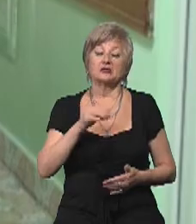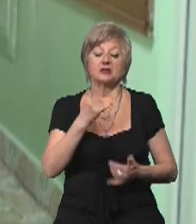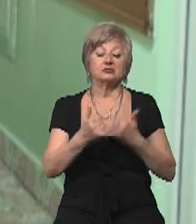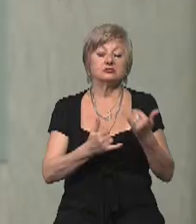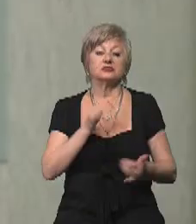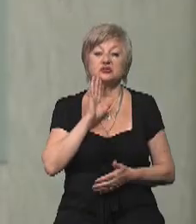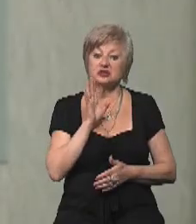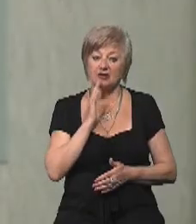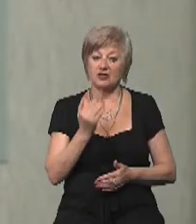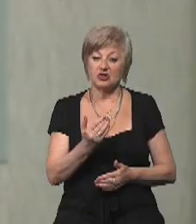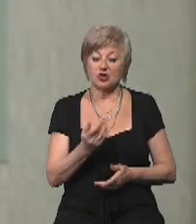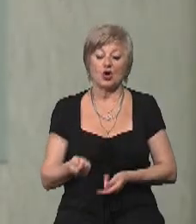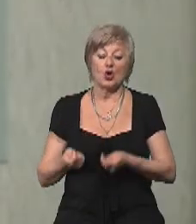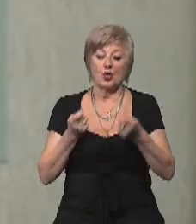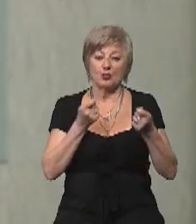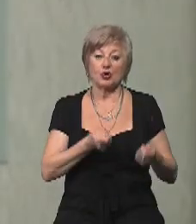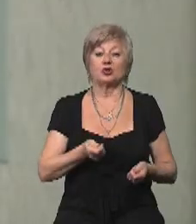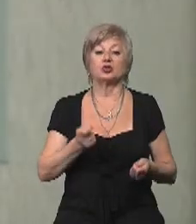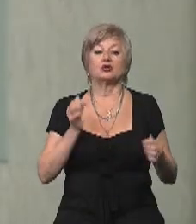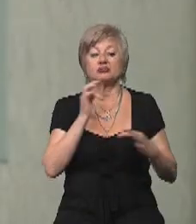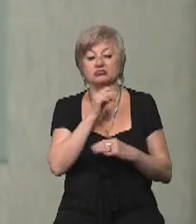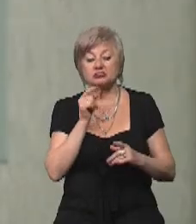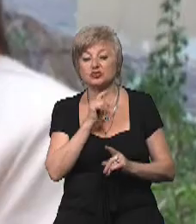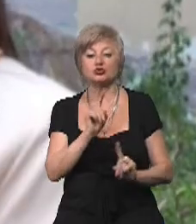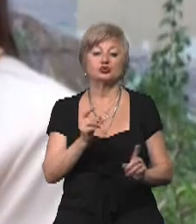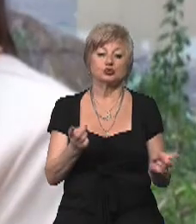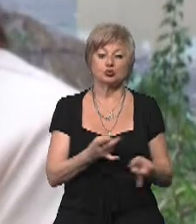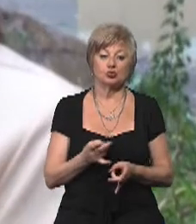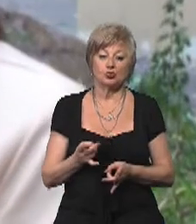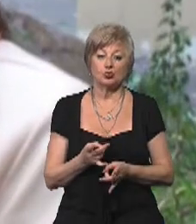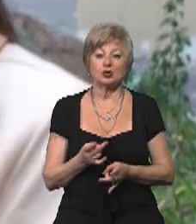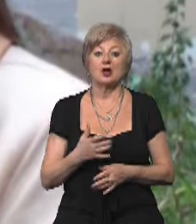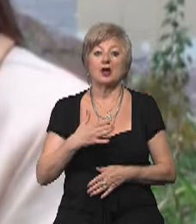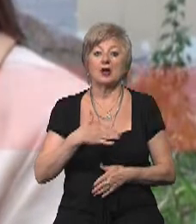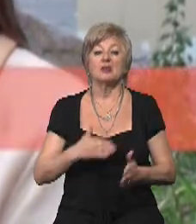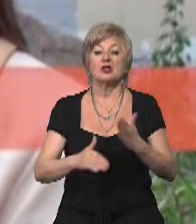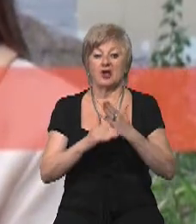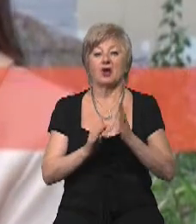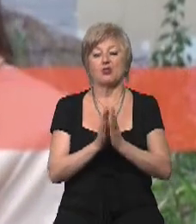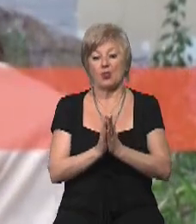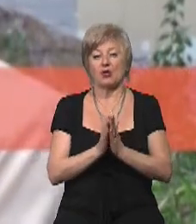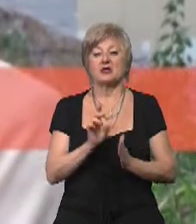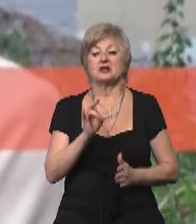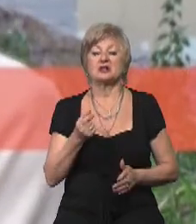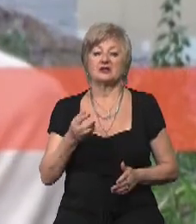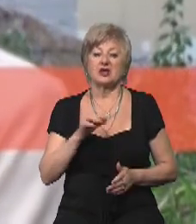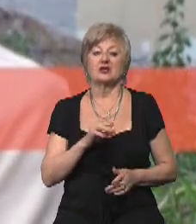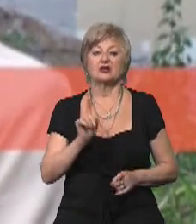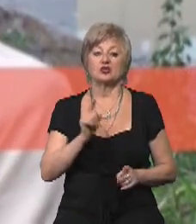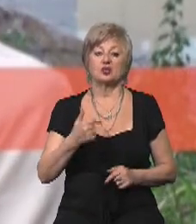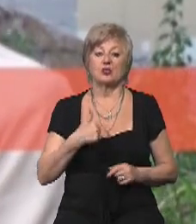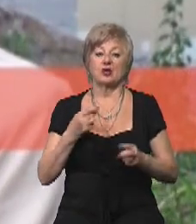опікується дівчиною, приносить до лікарні усе необхідне. Мене об этом попросила Настя, вона попросила лично, щоб я